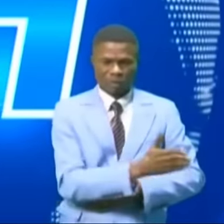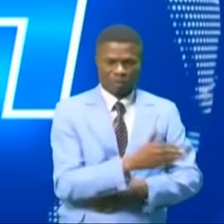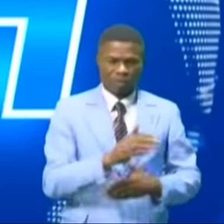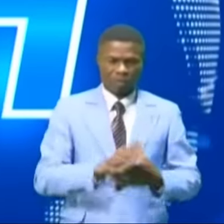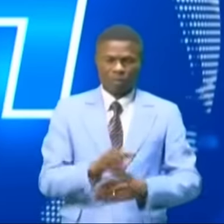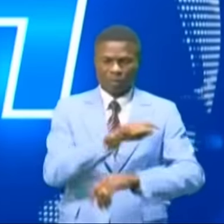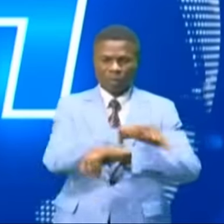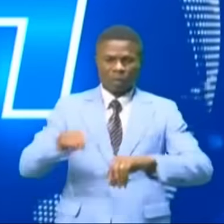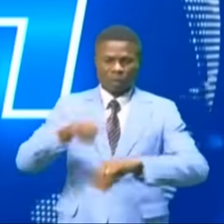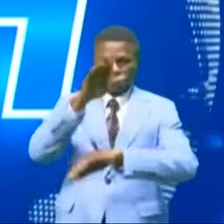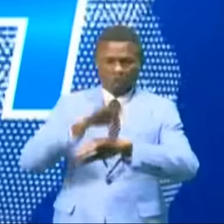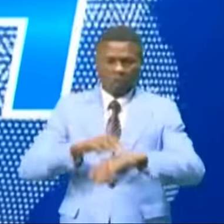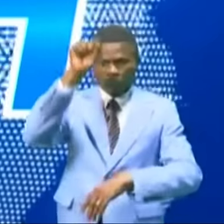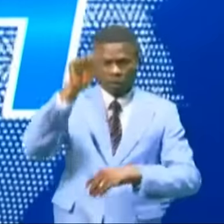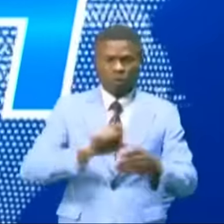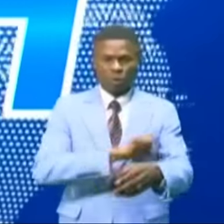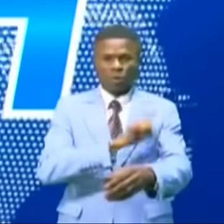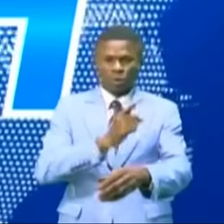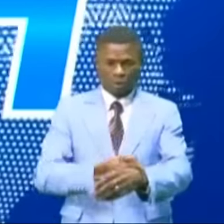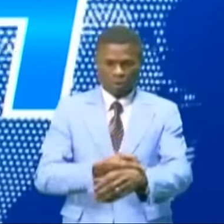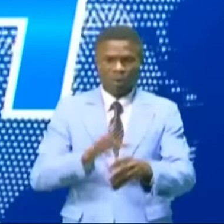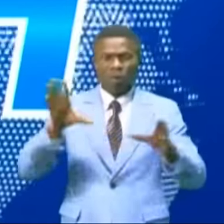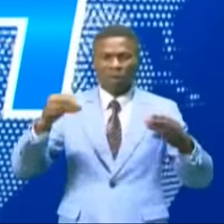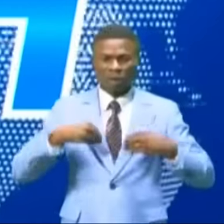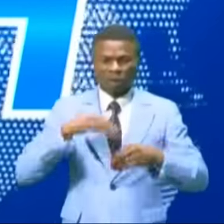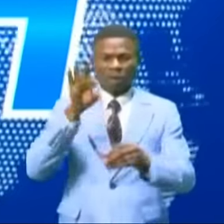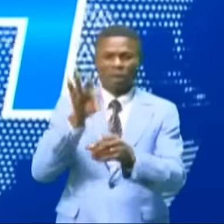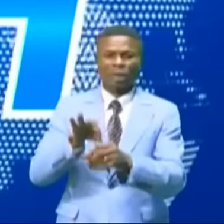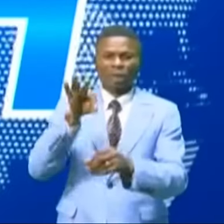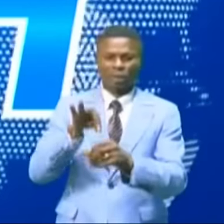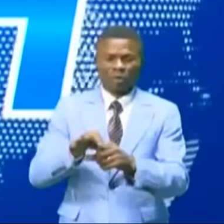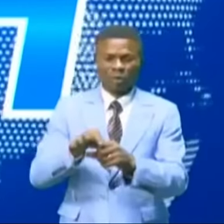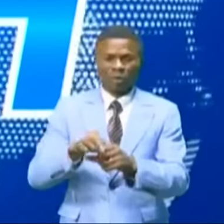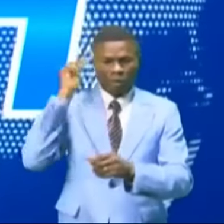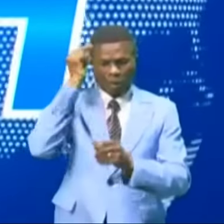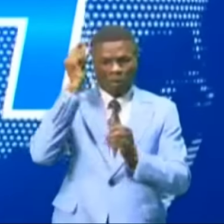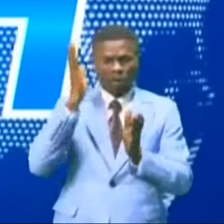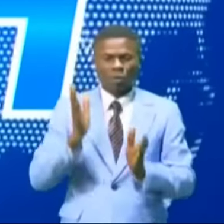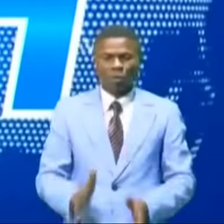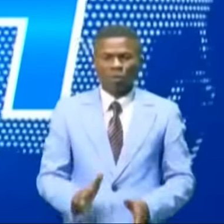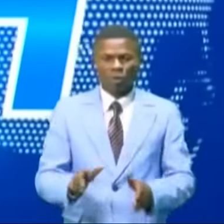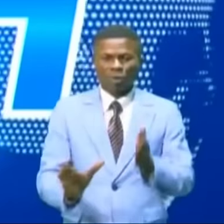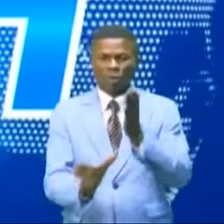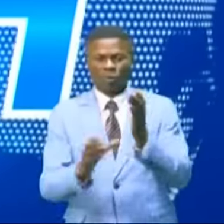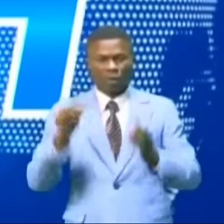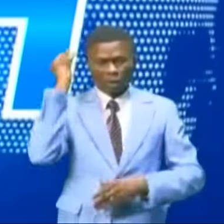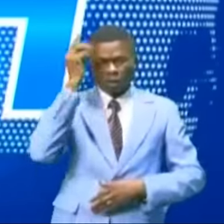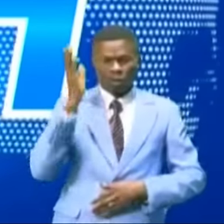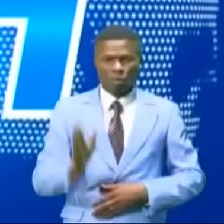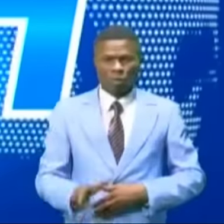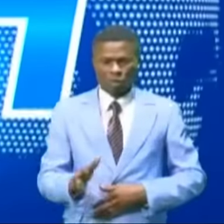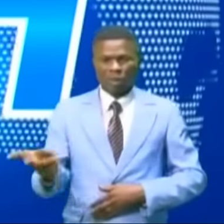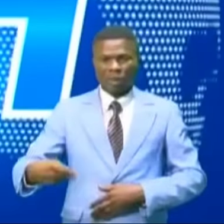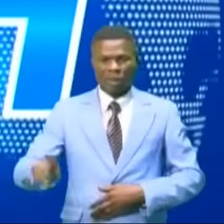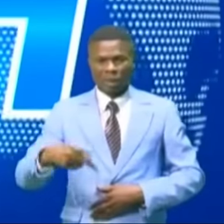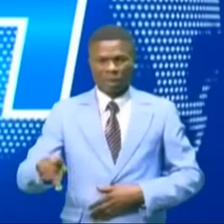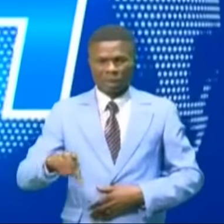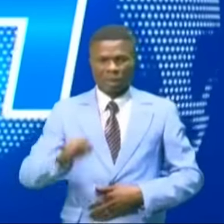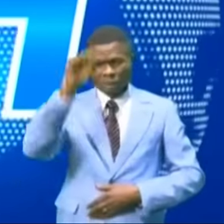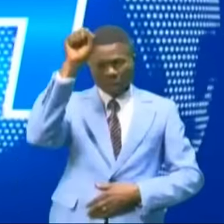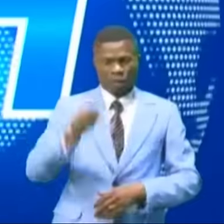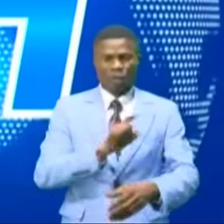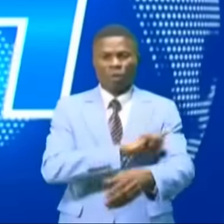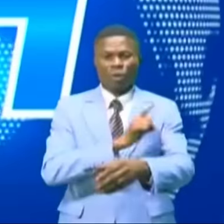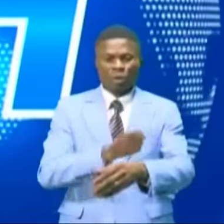Cour d'appel du Sud Kivu a confirmé l'élection du gouverneur et vice-gouverneur de la province du Sud